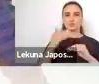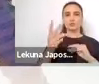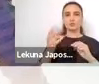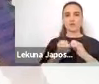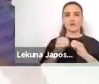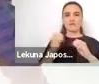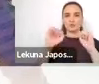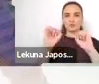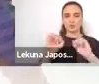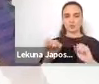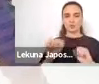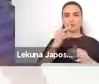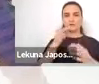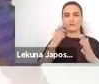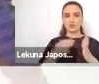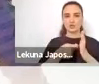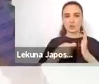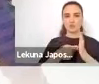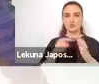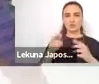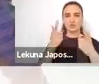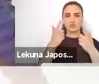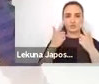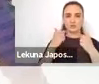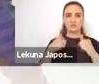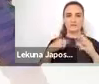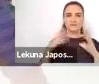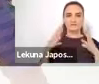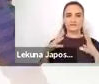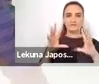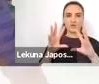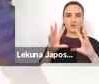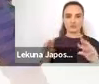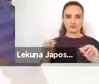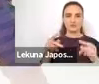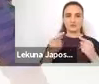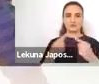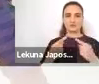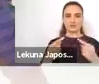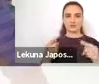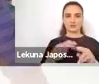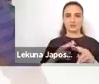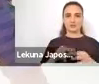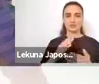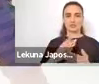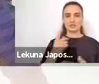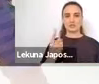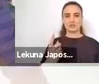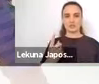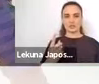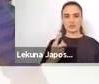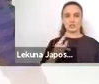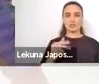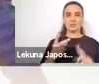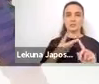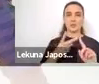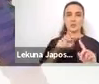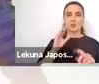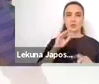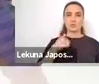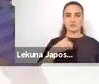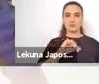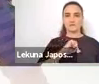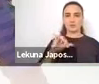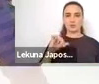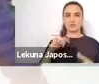გავამშალო, შემდეგ უნდა ვაჭამო, ეს ტირის მე ვამშვიდებ და ასე შემდეგ. ეს არის ერთი, ანუ მეორე, როდესაც მე